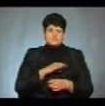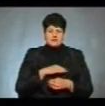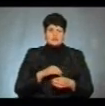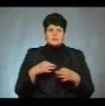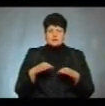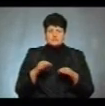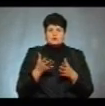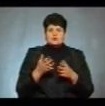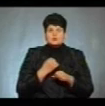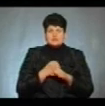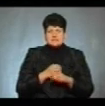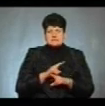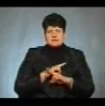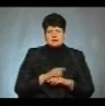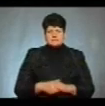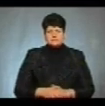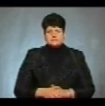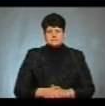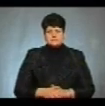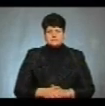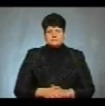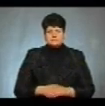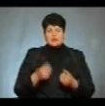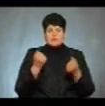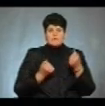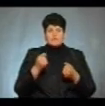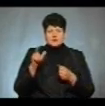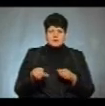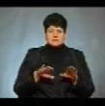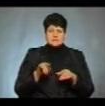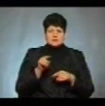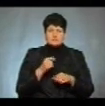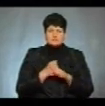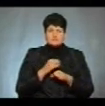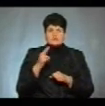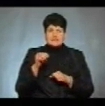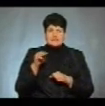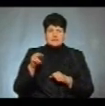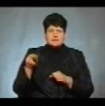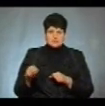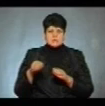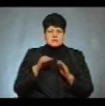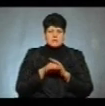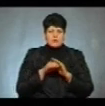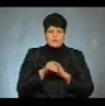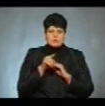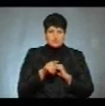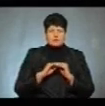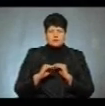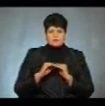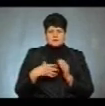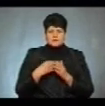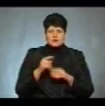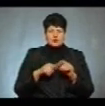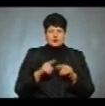особою, що спричинила смерть». Водій після того, як скоїв ДТП, заховав його на подвір'ї у своїх родичів.